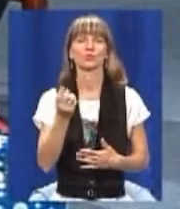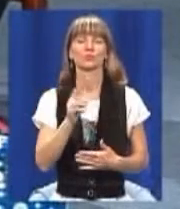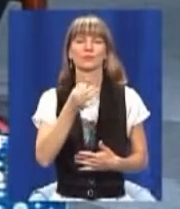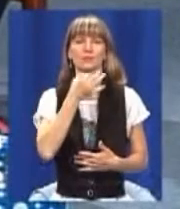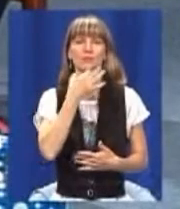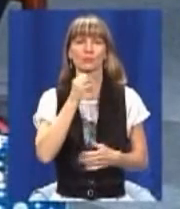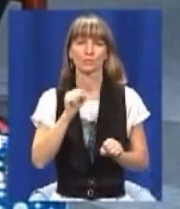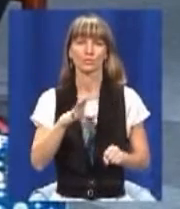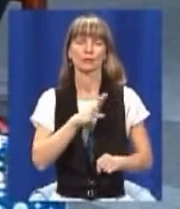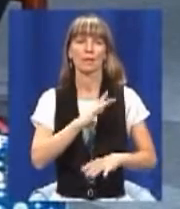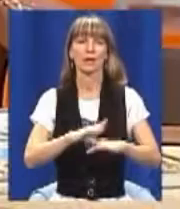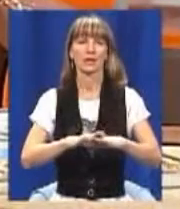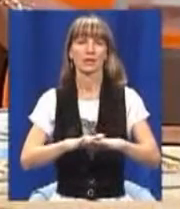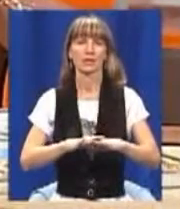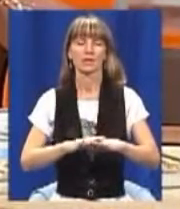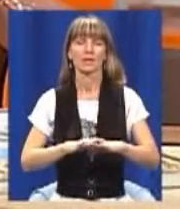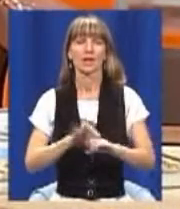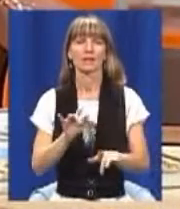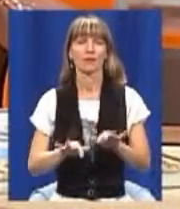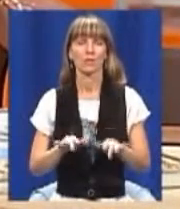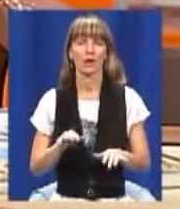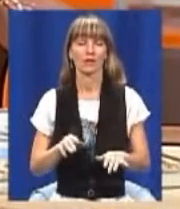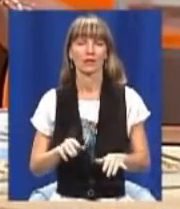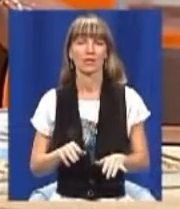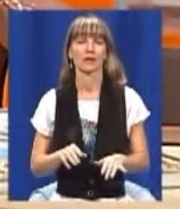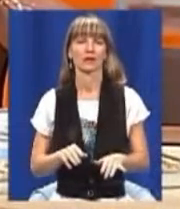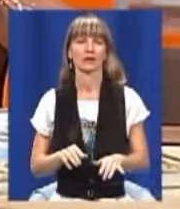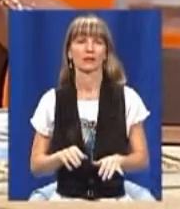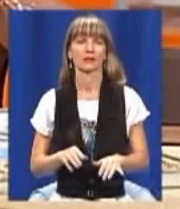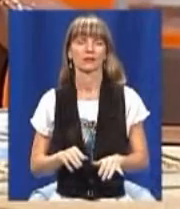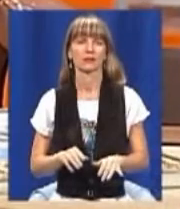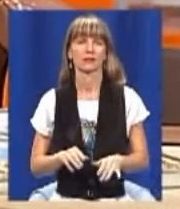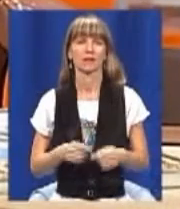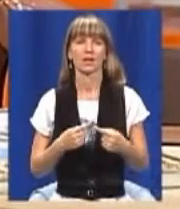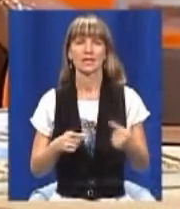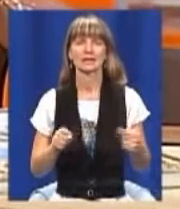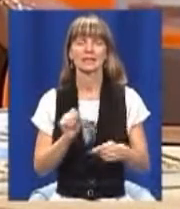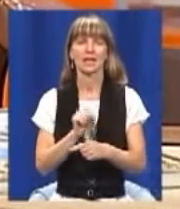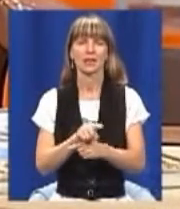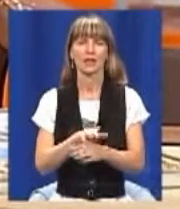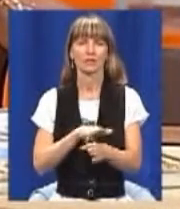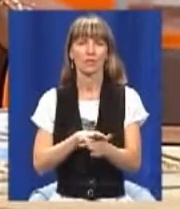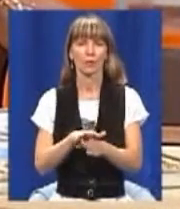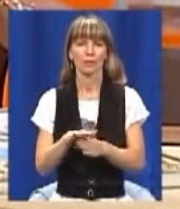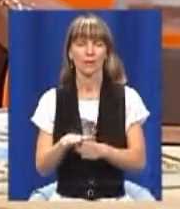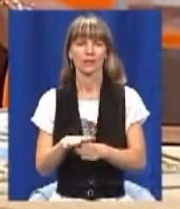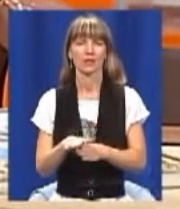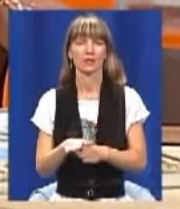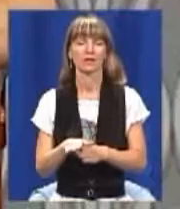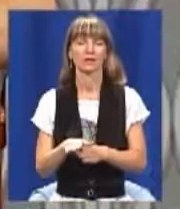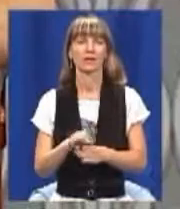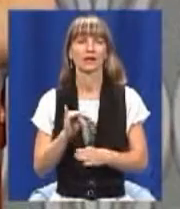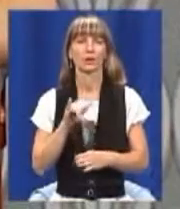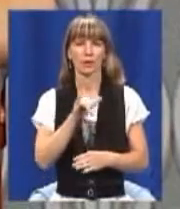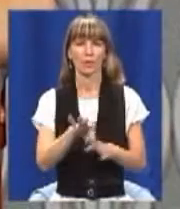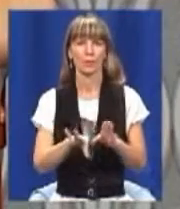Там, можливо, математика чи щось? Інформатика, да? Розв'язувати там задачі якісь. Ага, і в